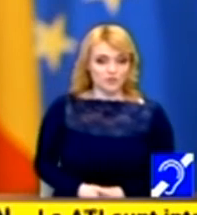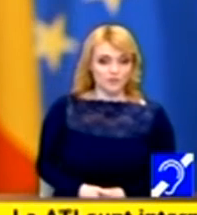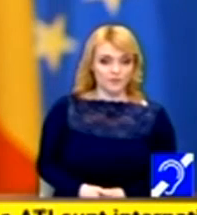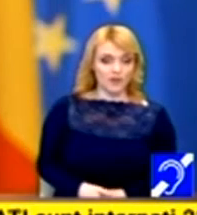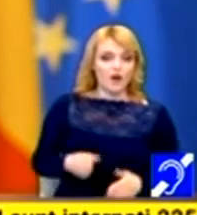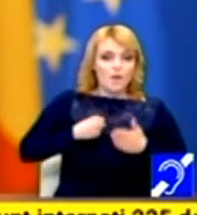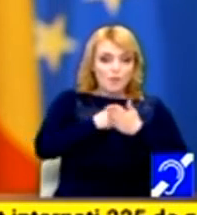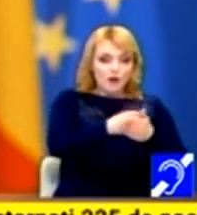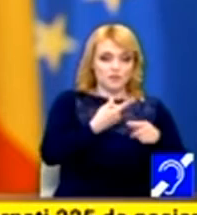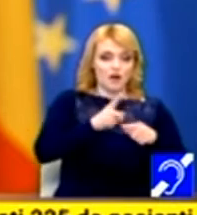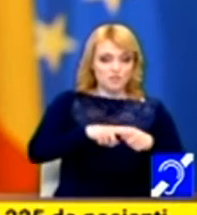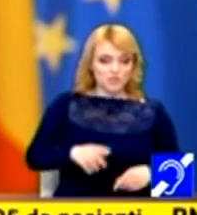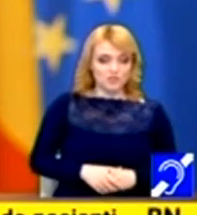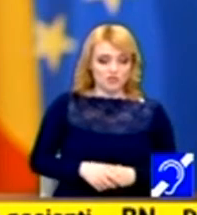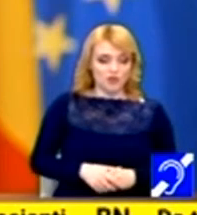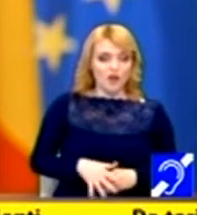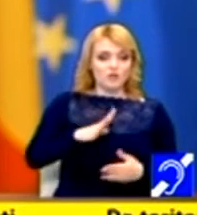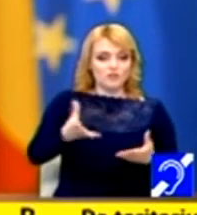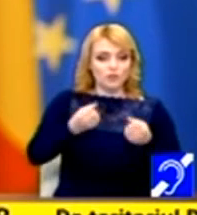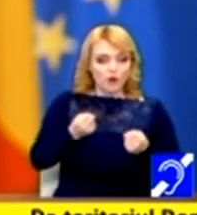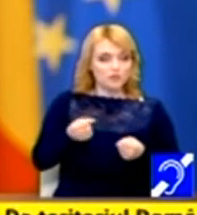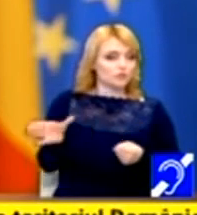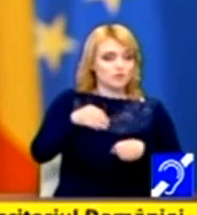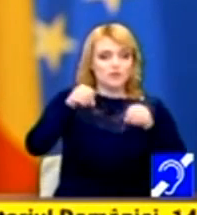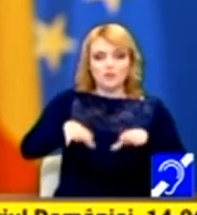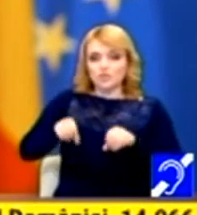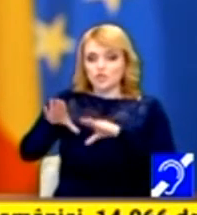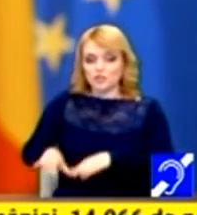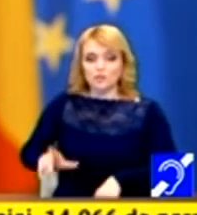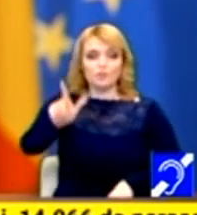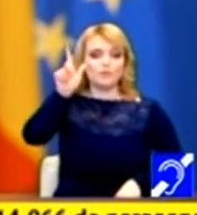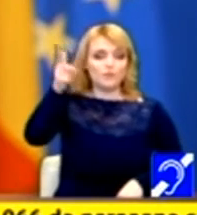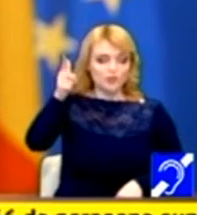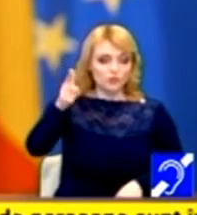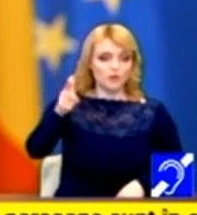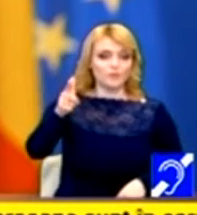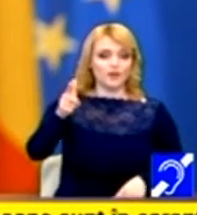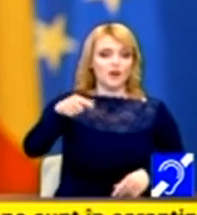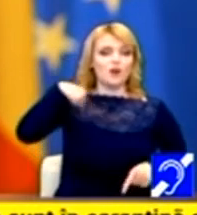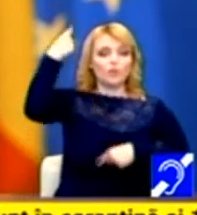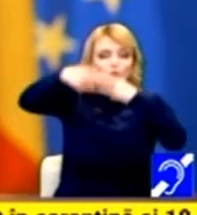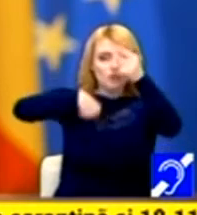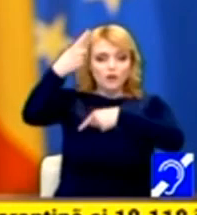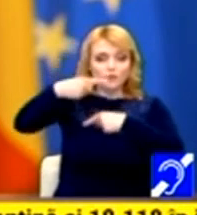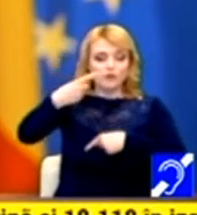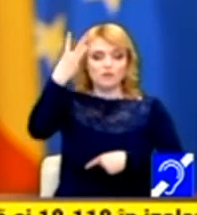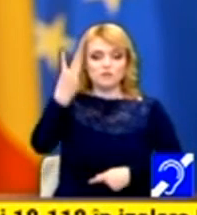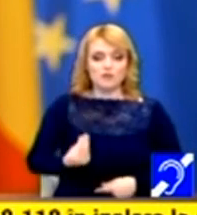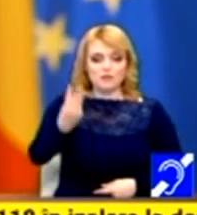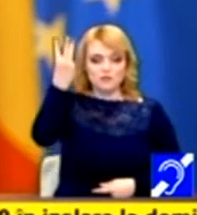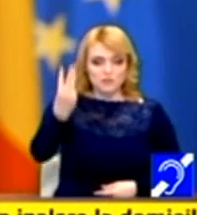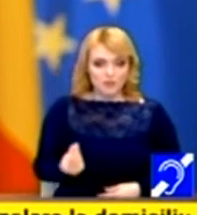baza lui vor fi luate toate deciziile pentru ca inclusiv în următoarele trei